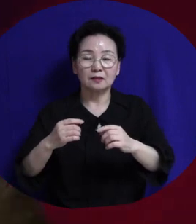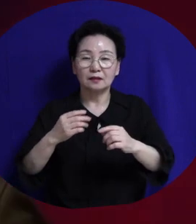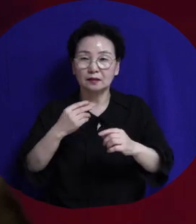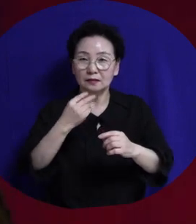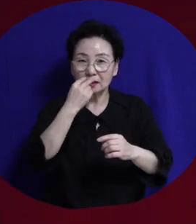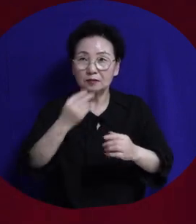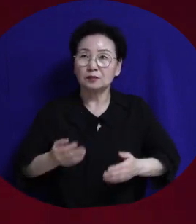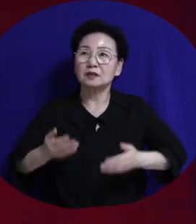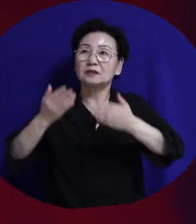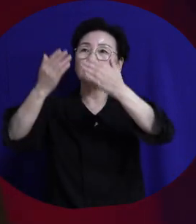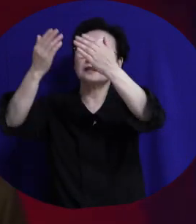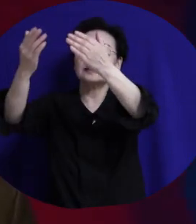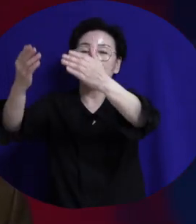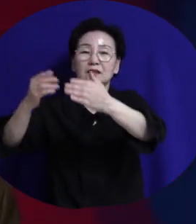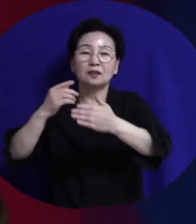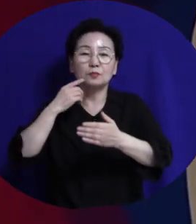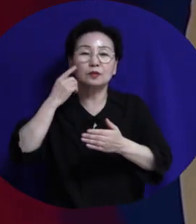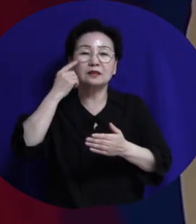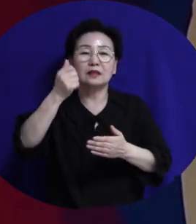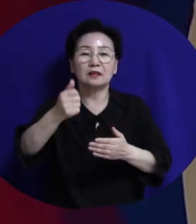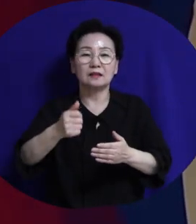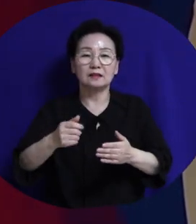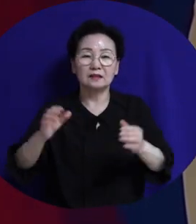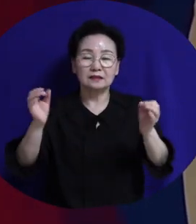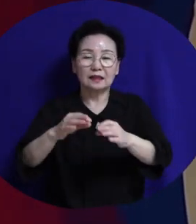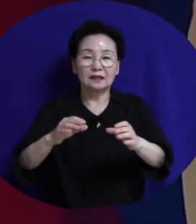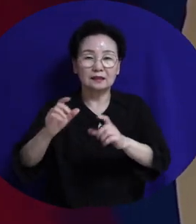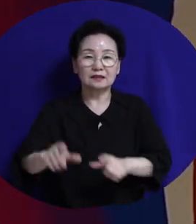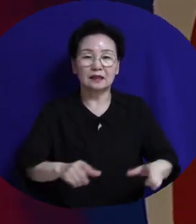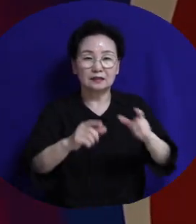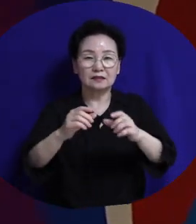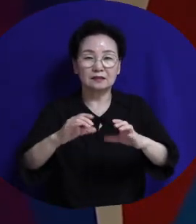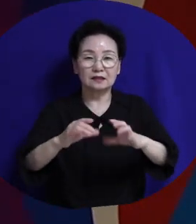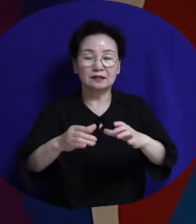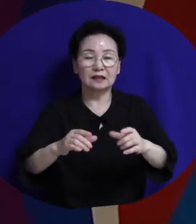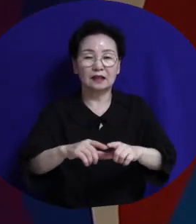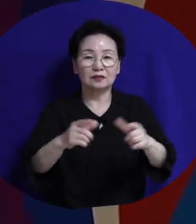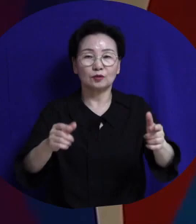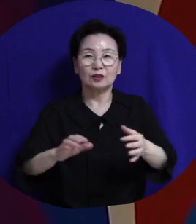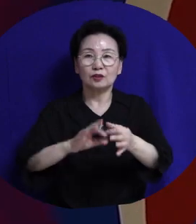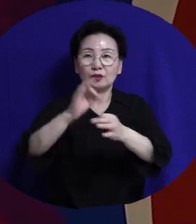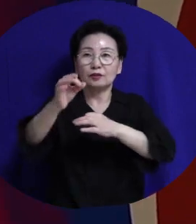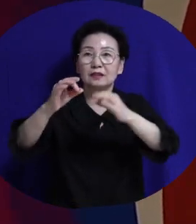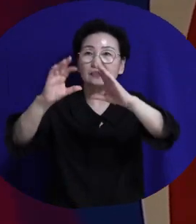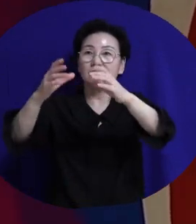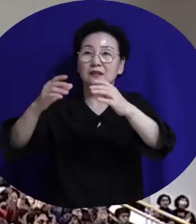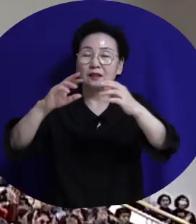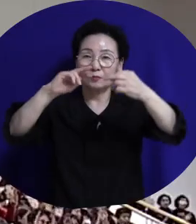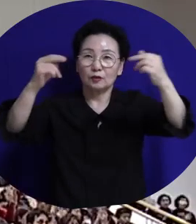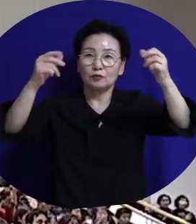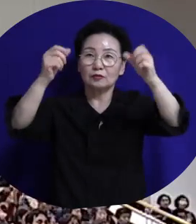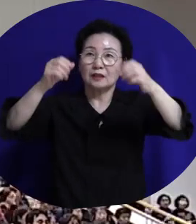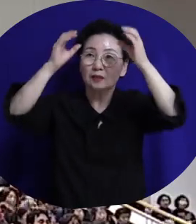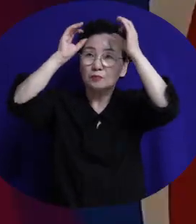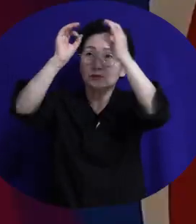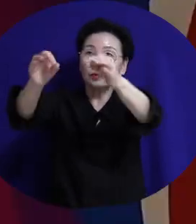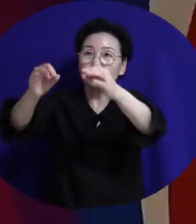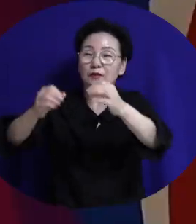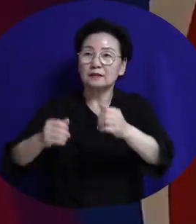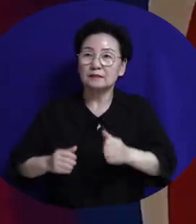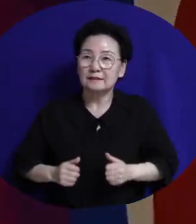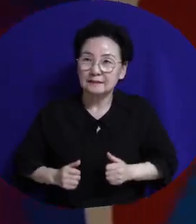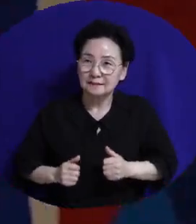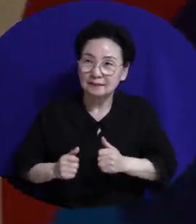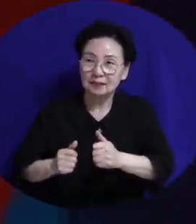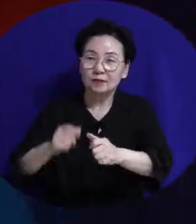됩니다. 잠시 잠깐 사는 세상이라 영원 세간에 멸류관을 바라다 못해야 되는 걸 믿어요. 두 손이요 영원 세계가